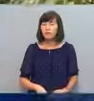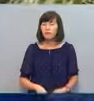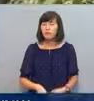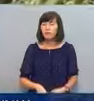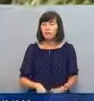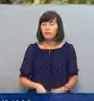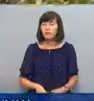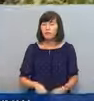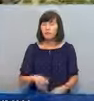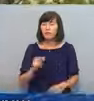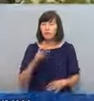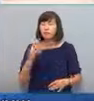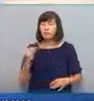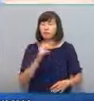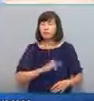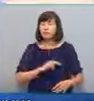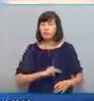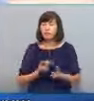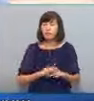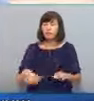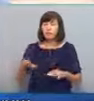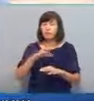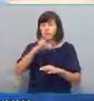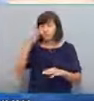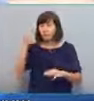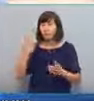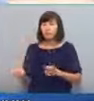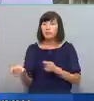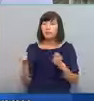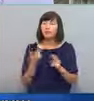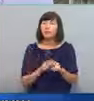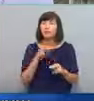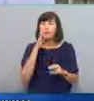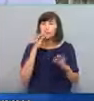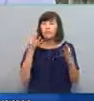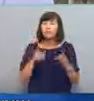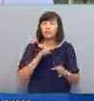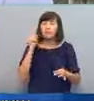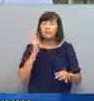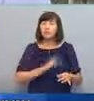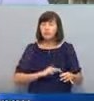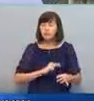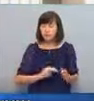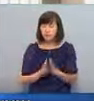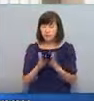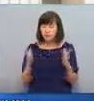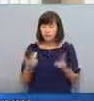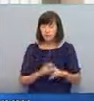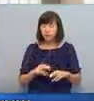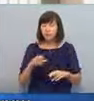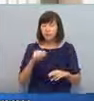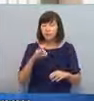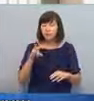Арысты қалыпқа келтіру жұмыстары қызу жүріп жатыр. Оған бүкіл ел болып жұмылуда. Бұл ретте ерікті жастардың еңбегі өлшеусіз. Солардың